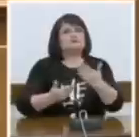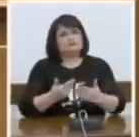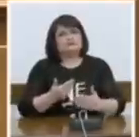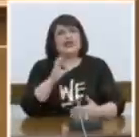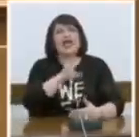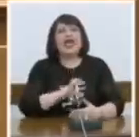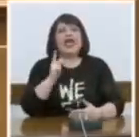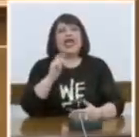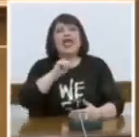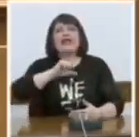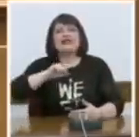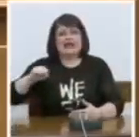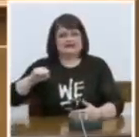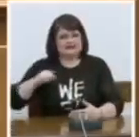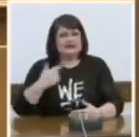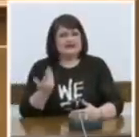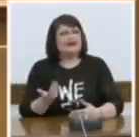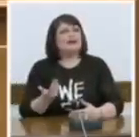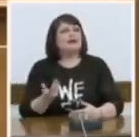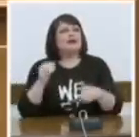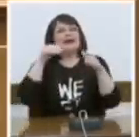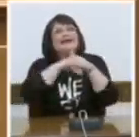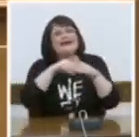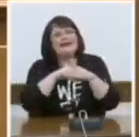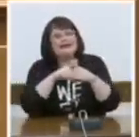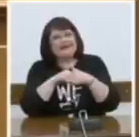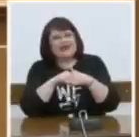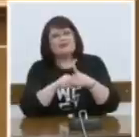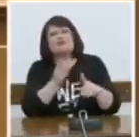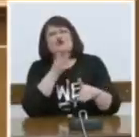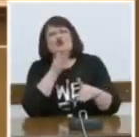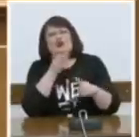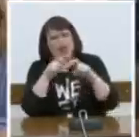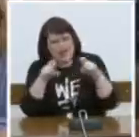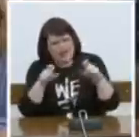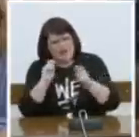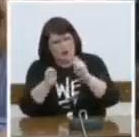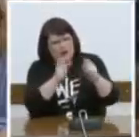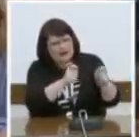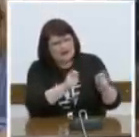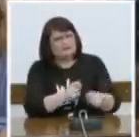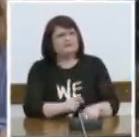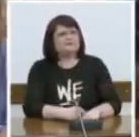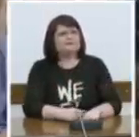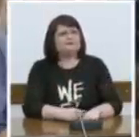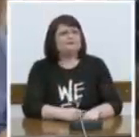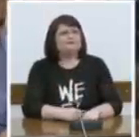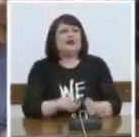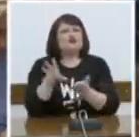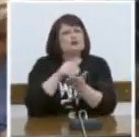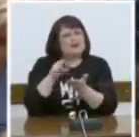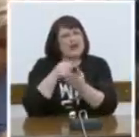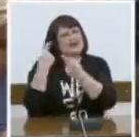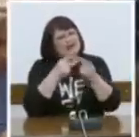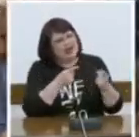να καταθέσω τους βασικούς άξονες του σχεδίου της Νέας Δημοκρατίας. Βλέπω εδώ πέρα πίσω ο κ. Μητσοτάκη, λέει Νέα Δημοκρατία στον δουλειές, αυτή είναι η